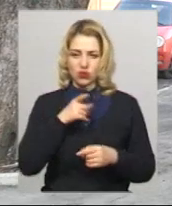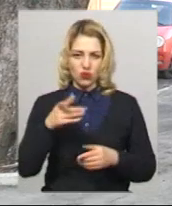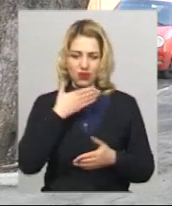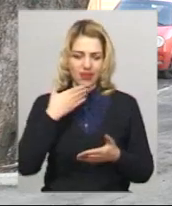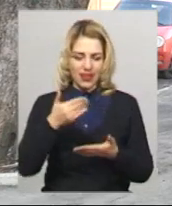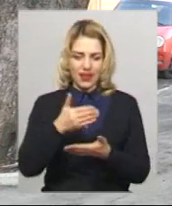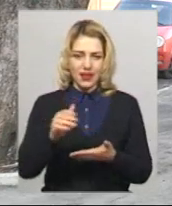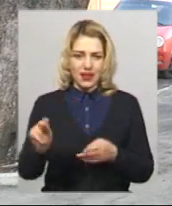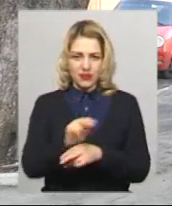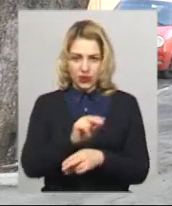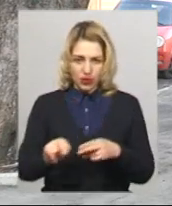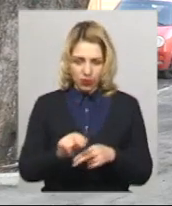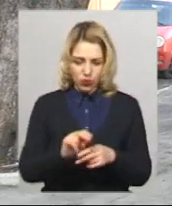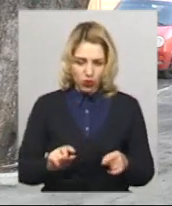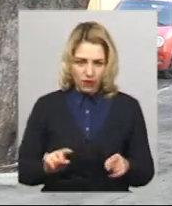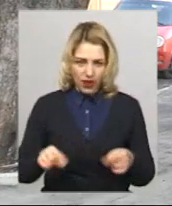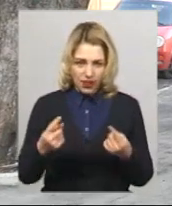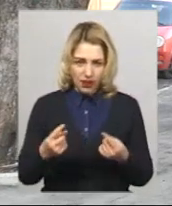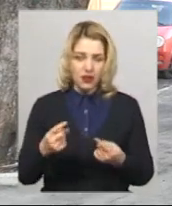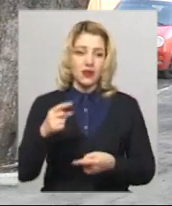тобто цей недолік дороги не